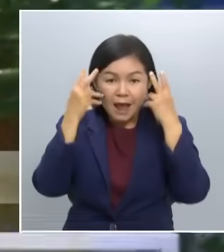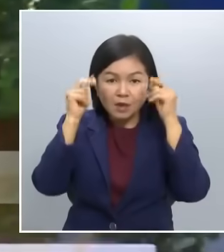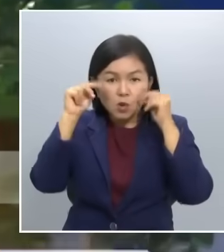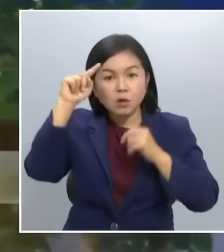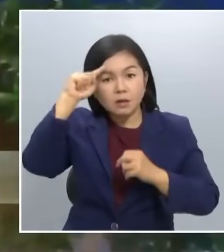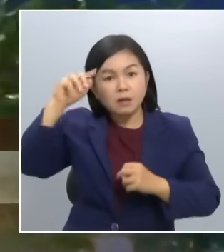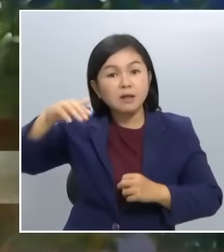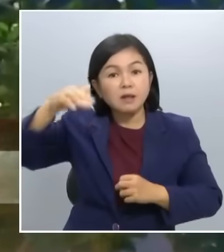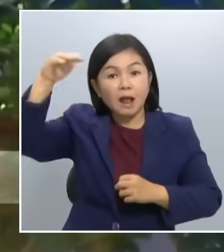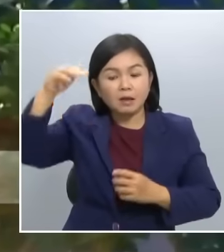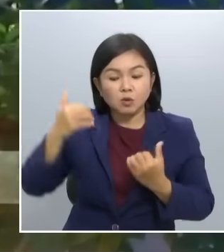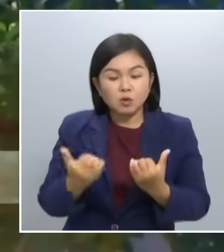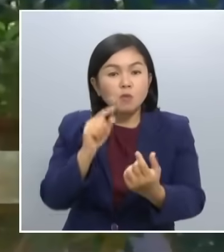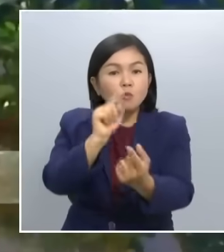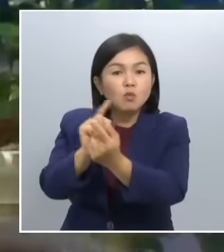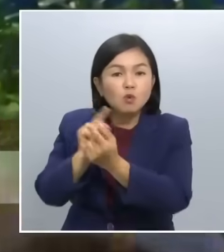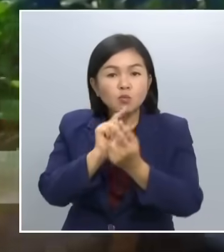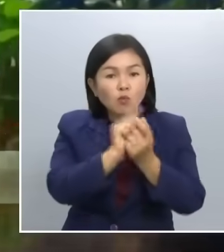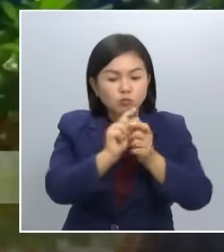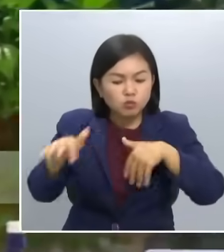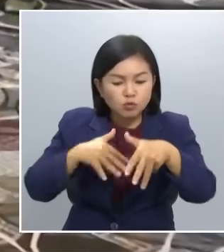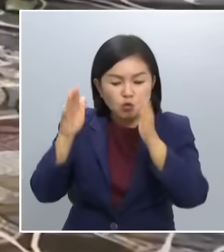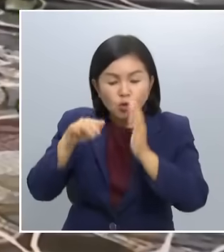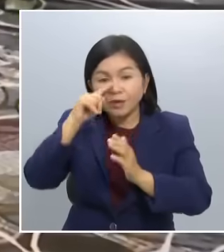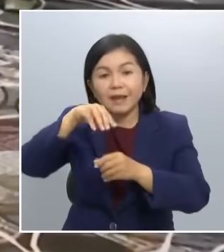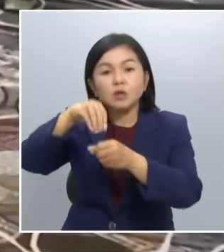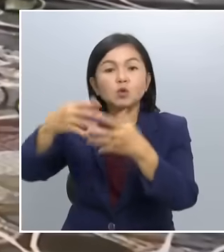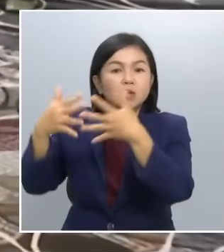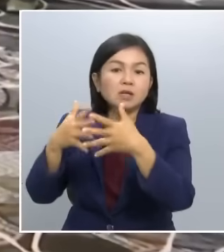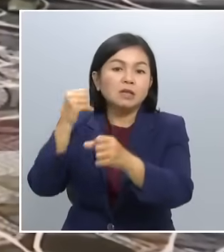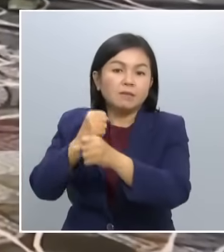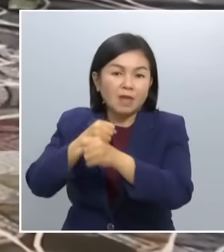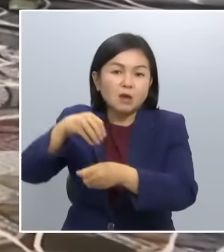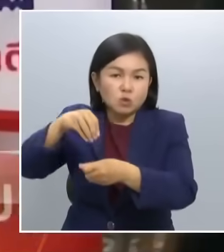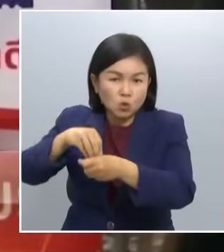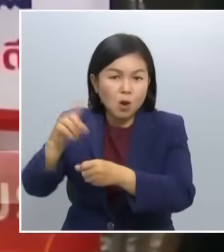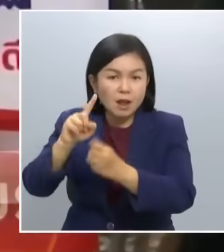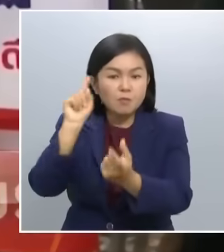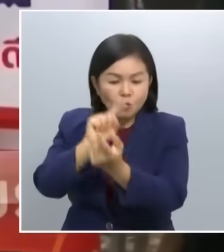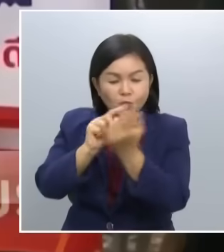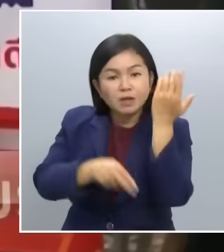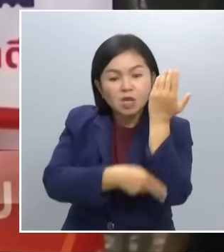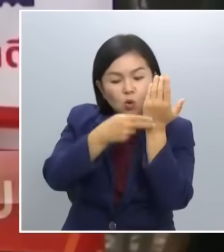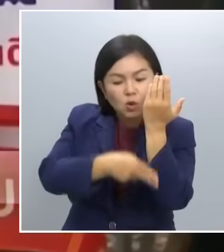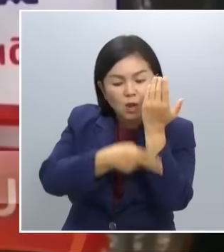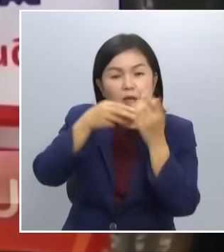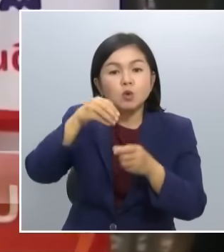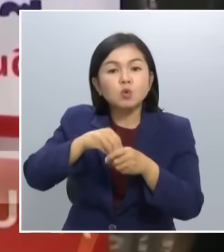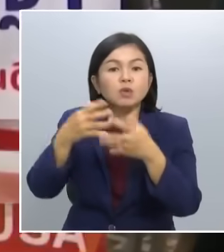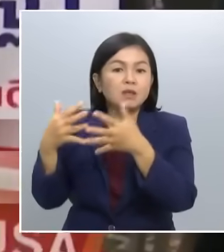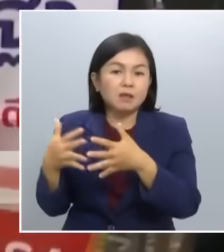ทวีสินพบปากกับชุมชนคนไทยในอเมริกาที่โรงแรมเดอะริตซ์คาร์ลตันนครซานฟรานซิสโก